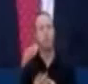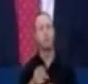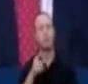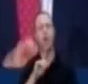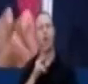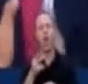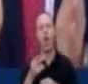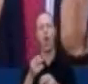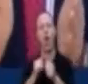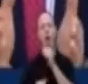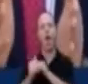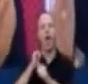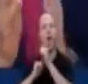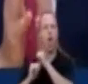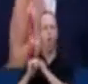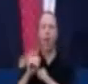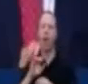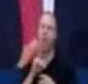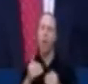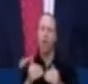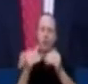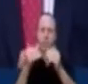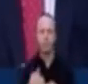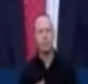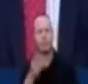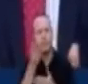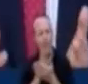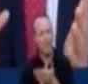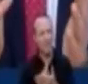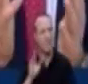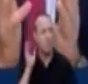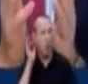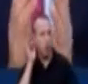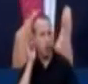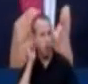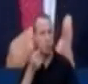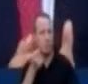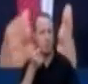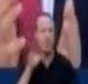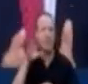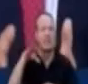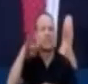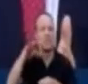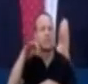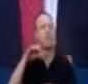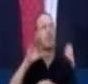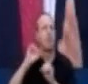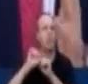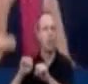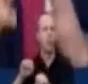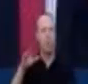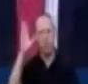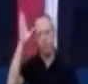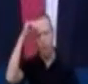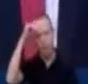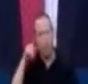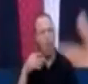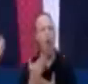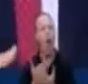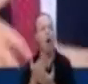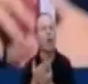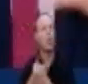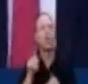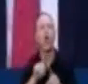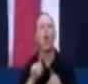כזה נורא. זה אחד. לגבי נשים, כמעט חצי מהנשים הצביעו לטראמפ. אני חושב שזה עוד כבוד לנשים, כי הם הוכיחו שכמו ההומואים, הם לא רק נשים, אלא